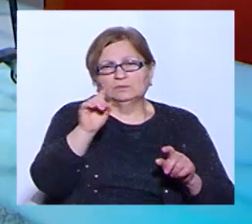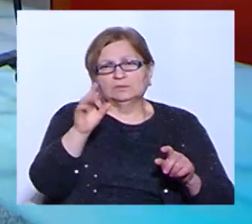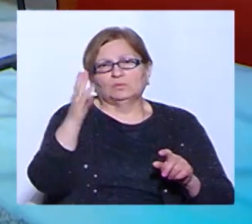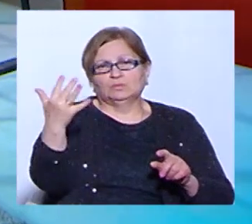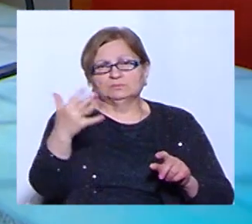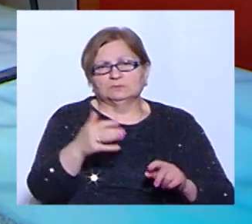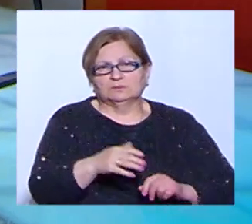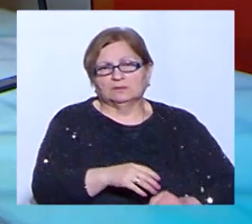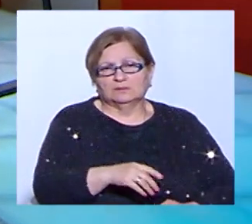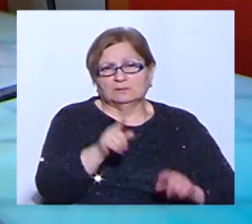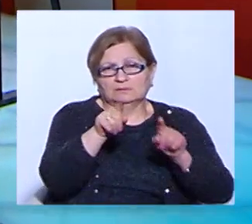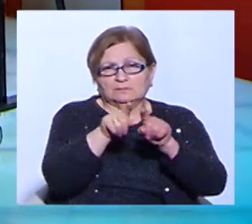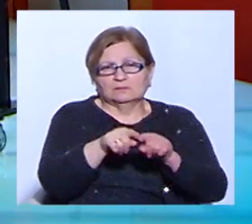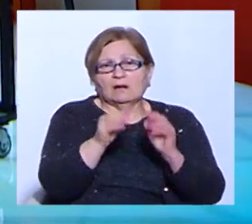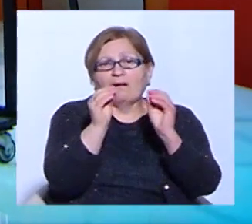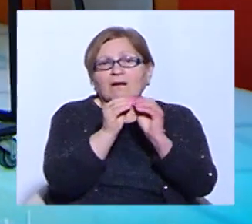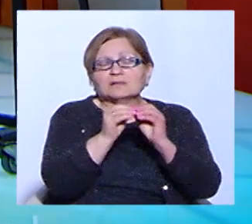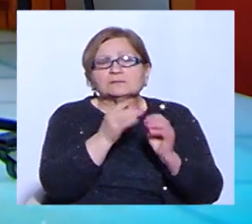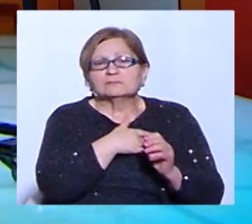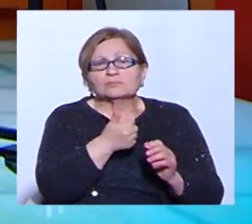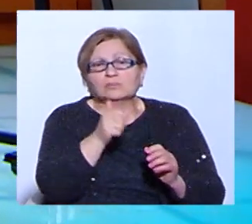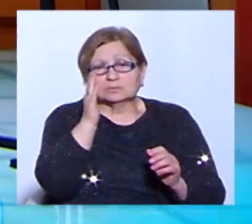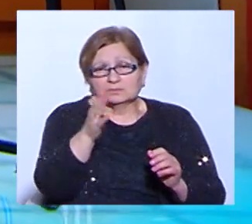0.05. შესაბამისად 10% იქნება